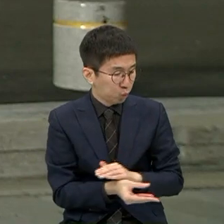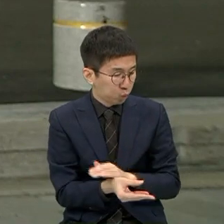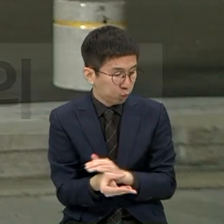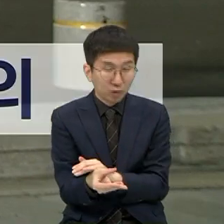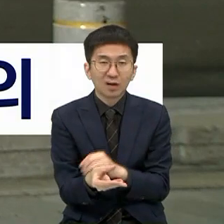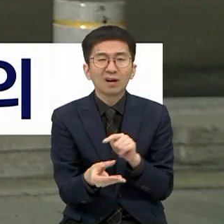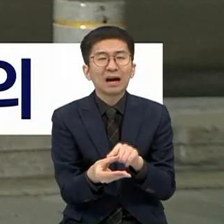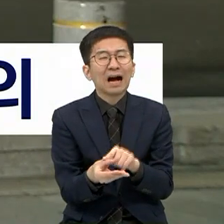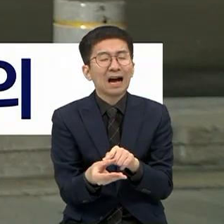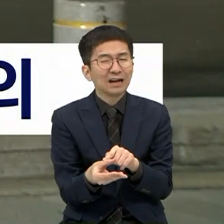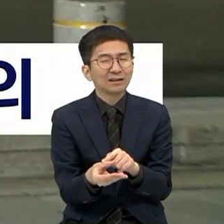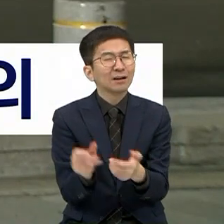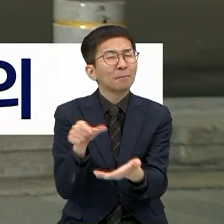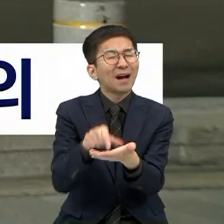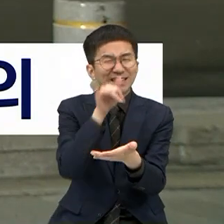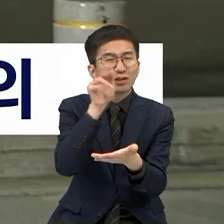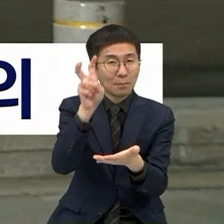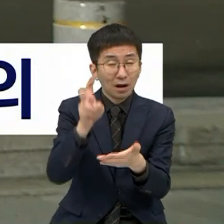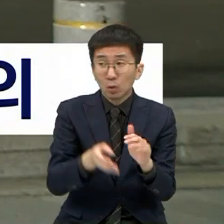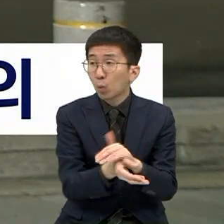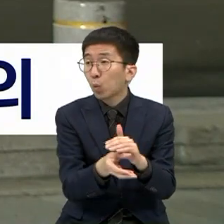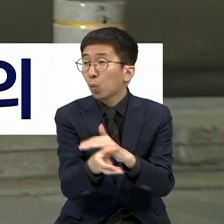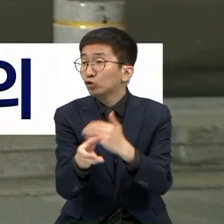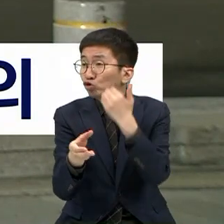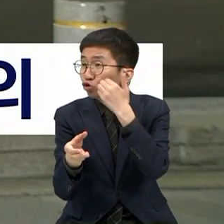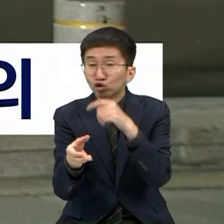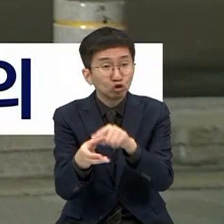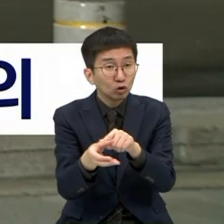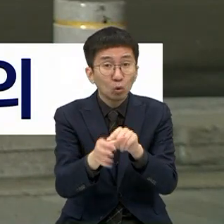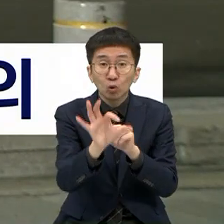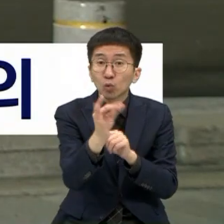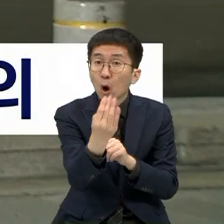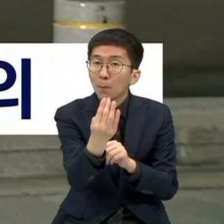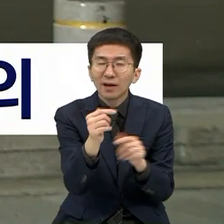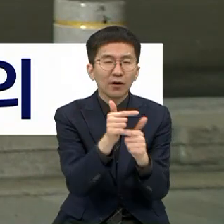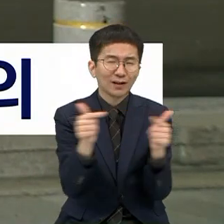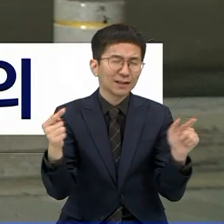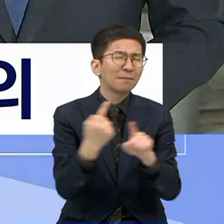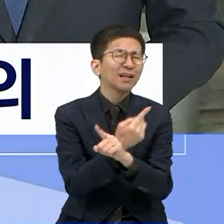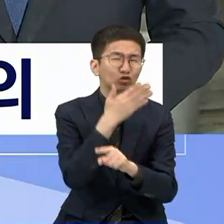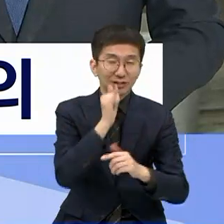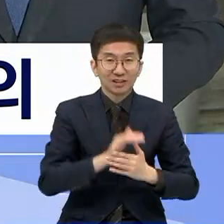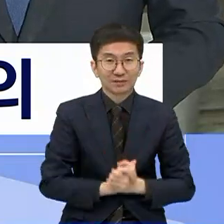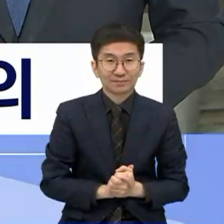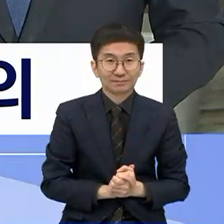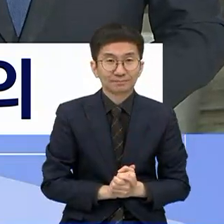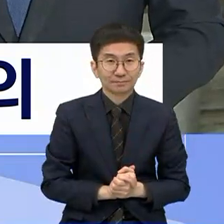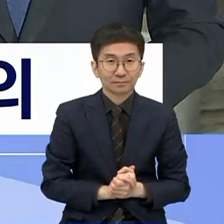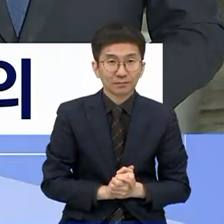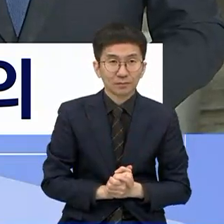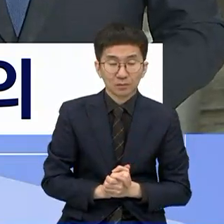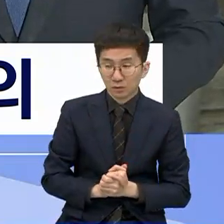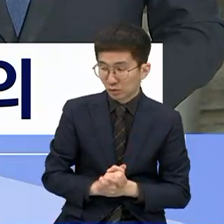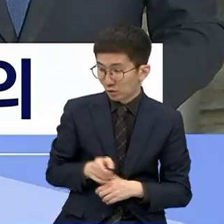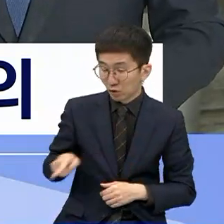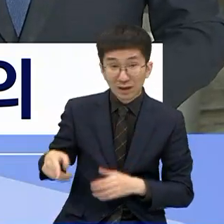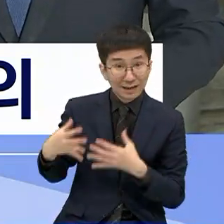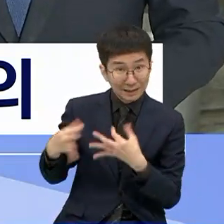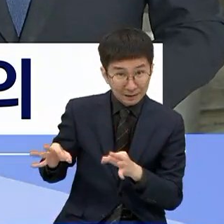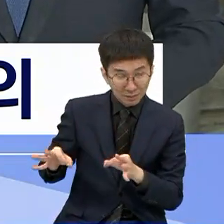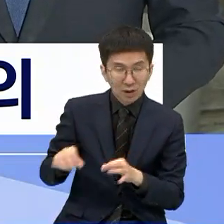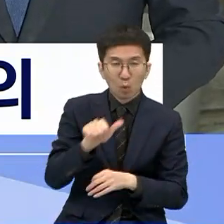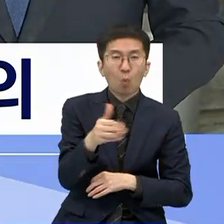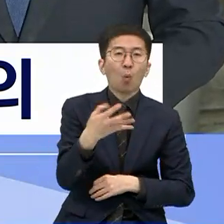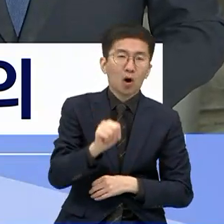구체적인 내용은 수사 진행 상황에 따라 다소 변경될 가능성도 있습니다 구성 영장에 김만 b 씨에게 5억원 또 다른